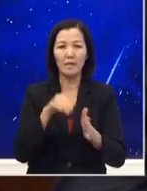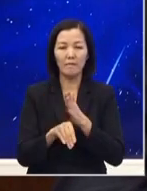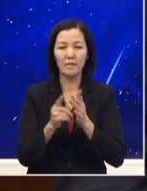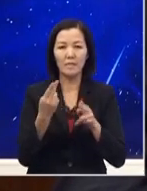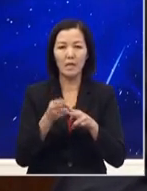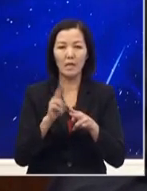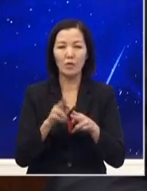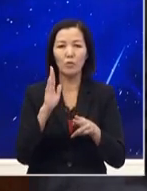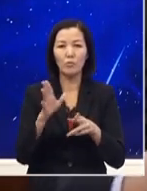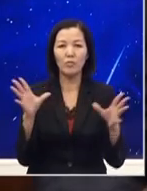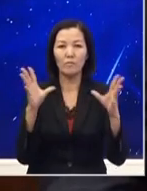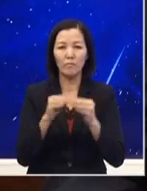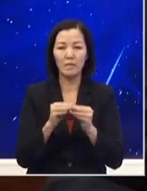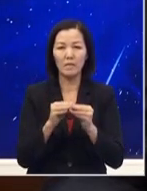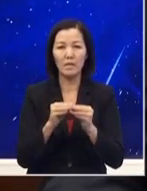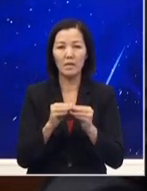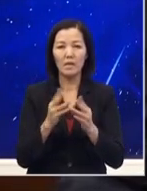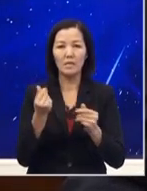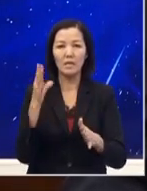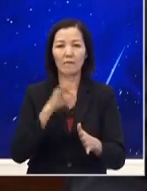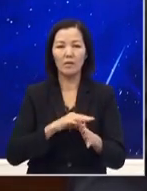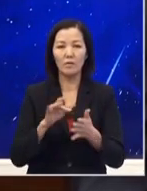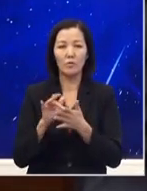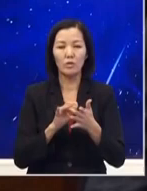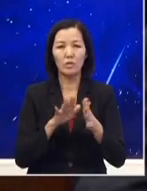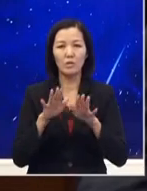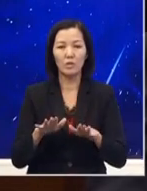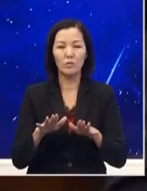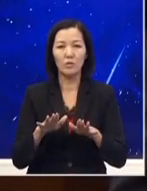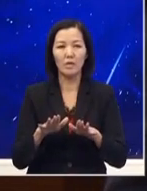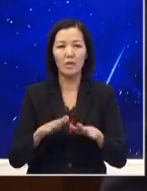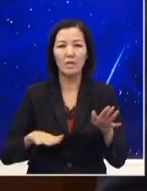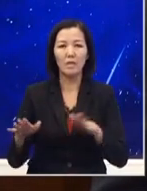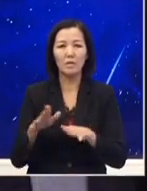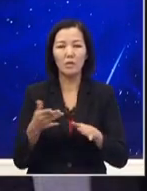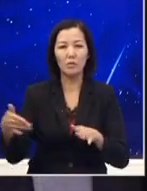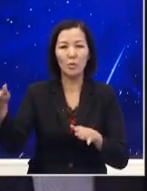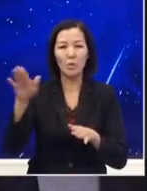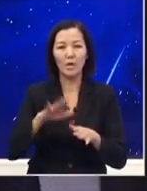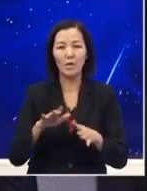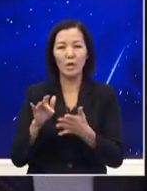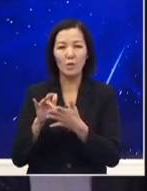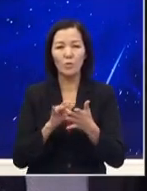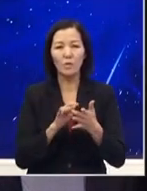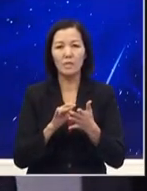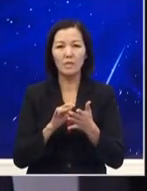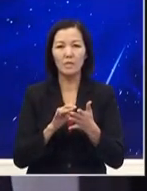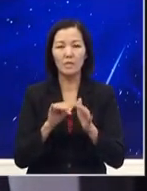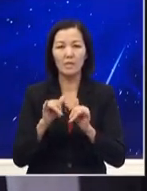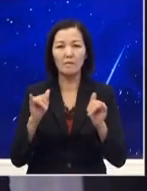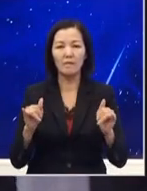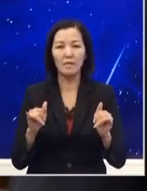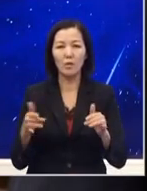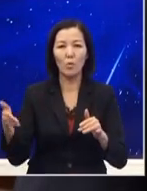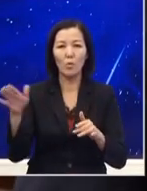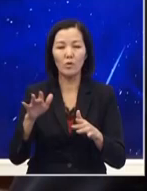которые будут свои средства вкладывать и строить туристические зоны. На территории района находится Джунгар-Алатаубский национальный парк. По развитию горного